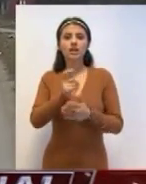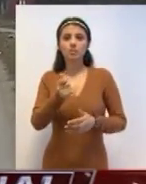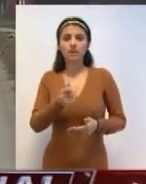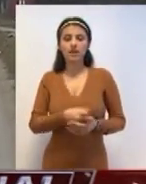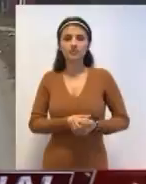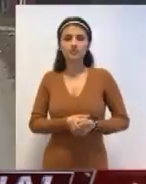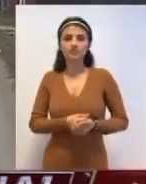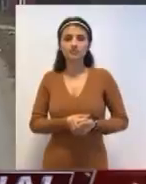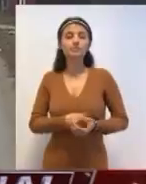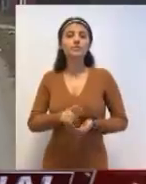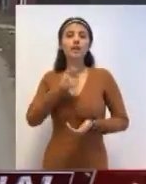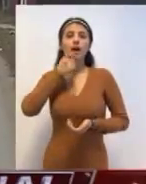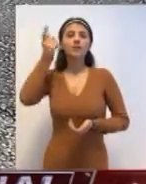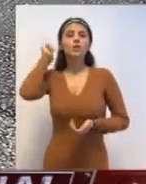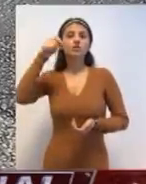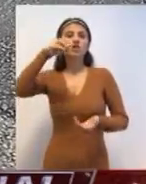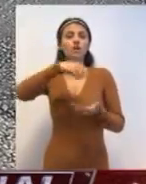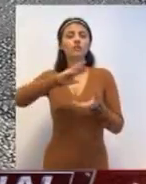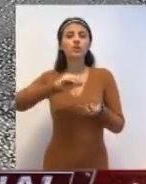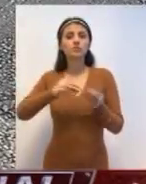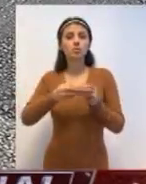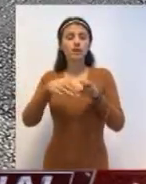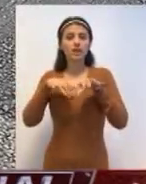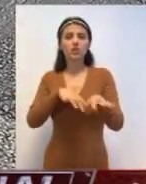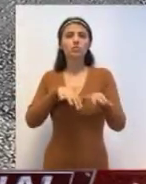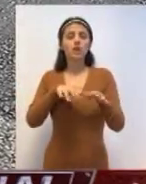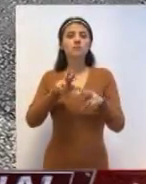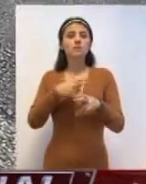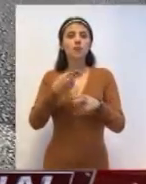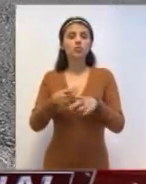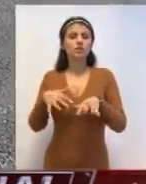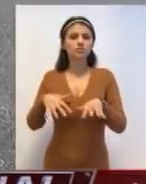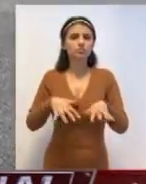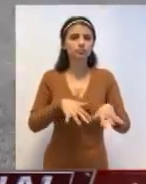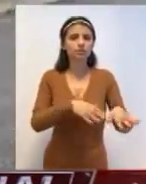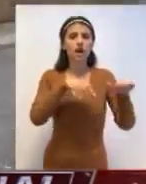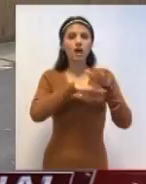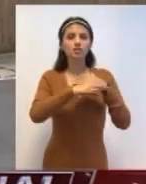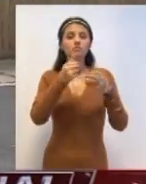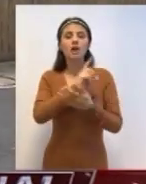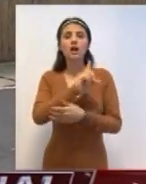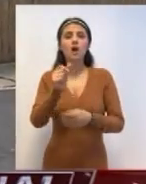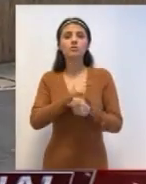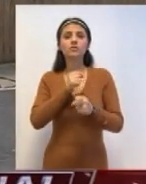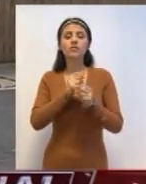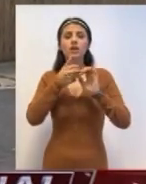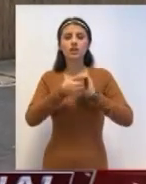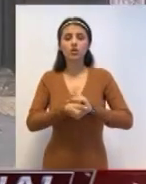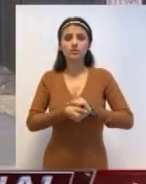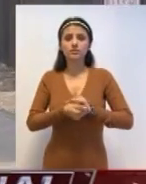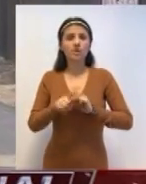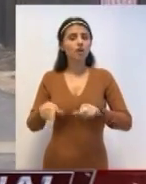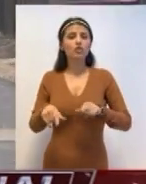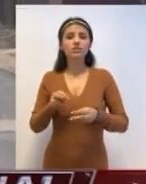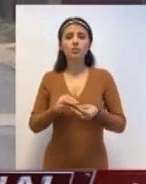făcut cererea de plată. În anii trecuți, în această zonă au fost probleme cu inundația. Mai multe pâraie au ieșit din matcă din cauza